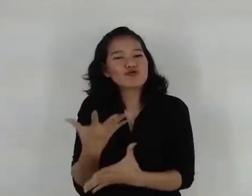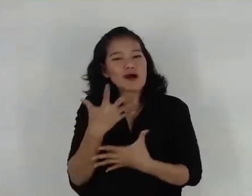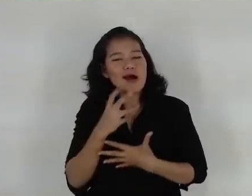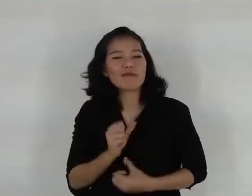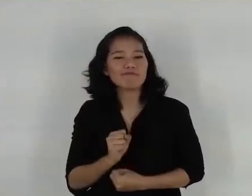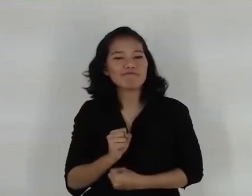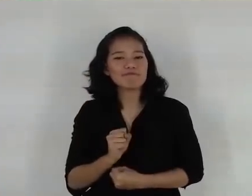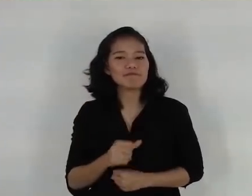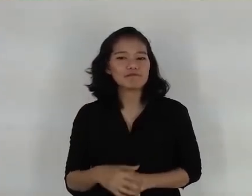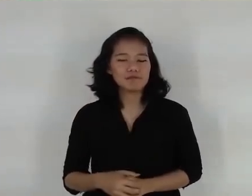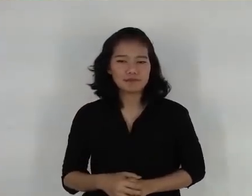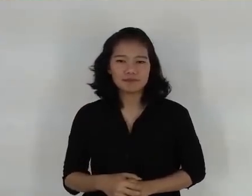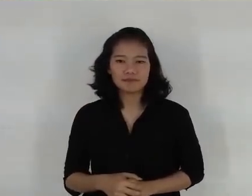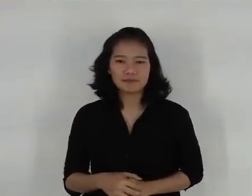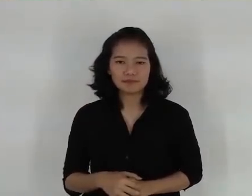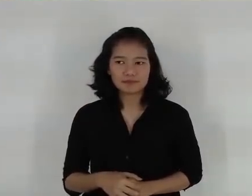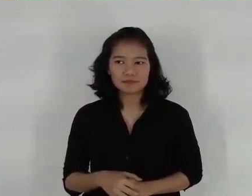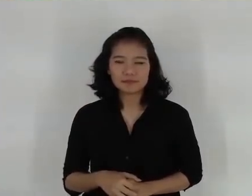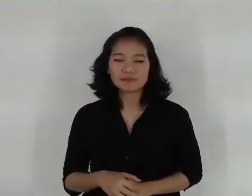pengharapan